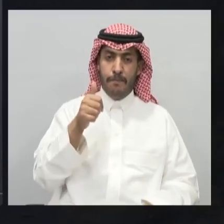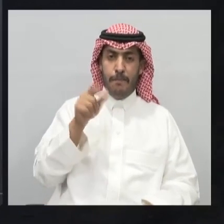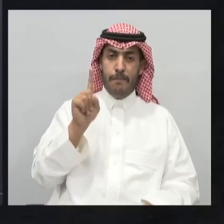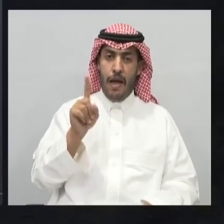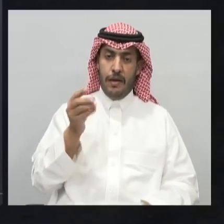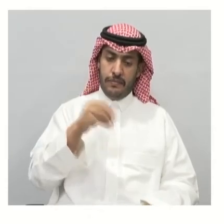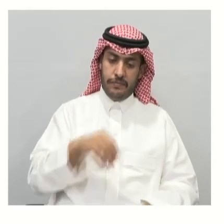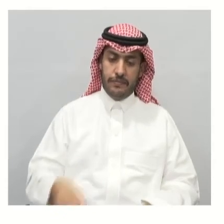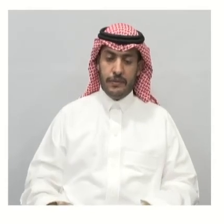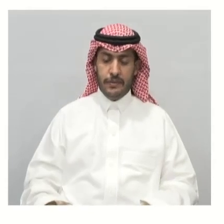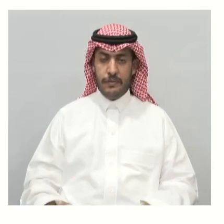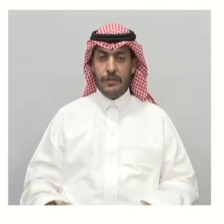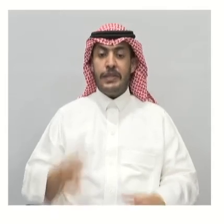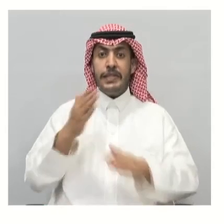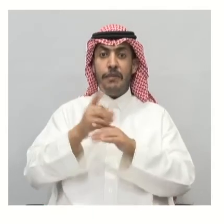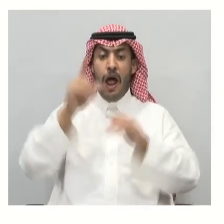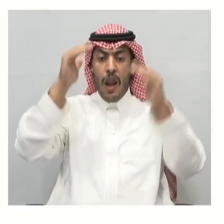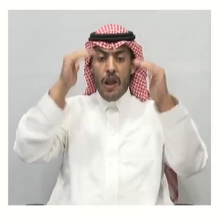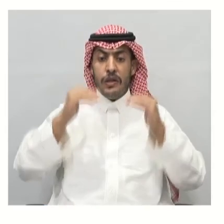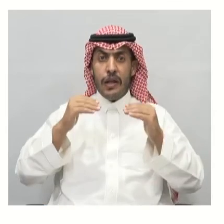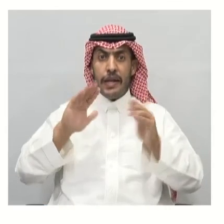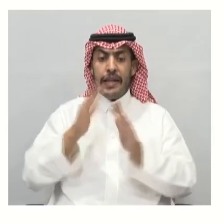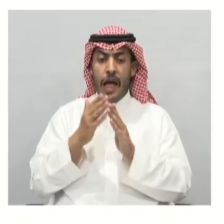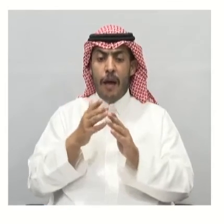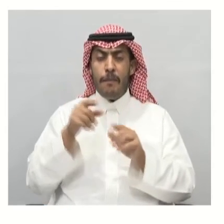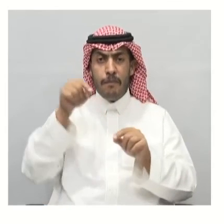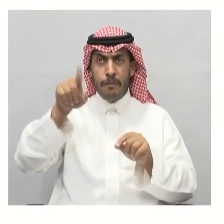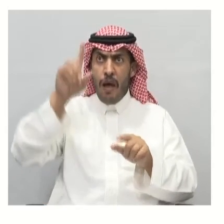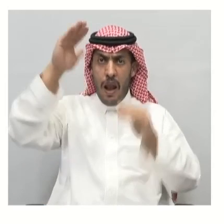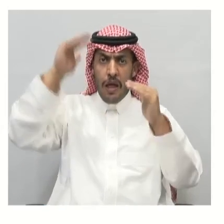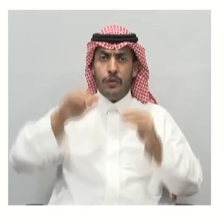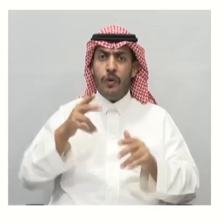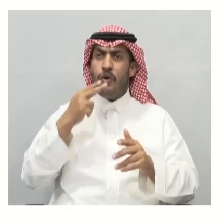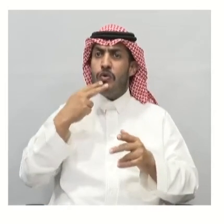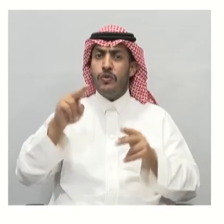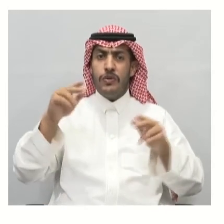بء لماذا ينزل الله كتبا من عنده على الرسل